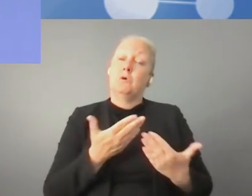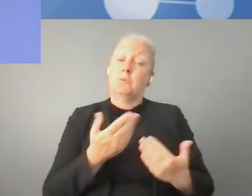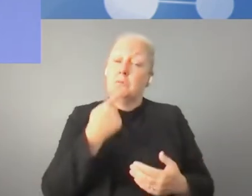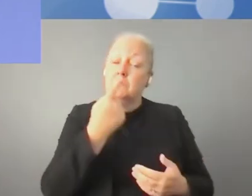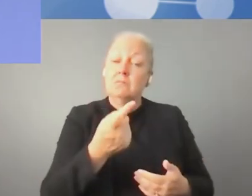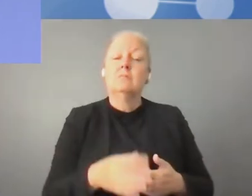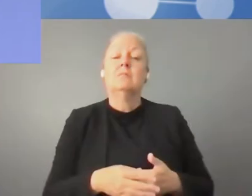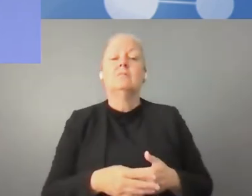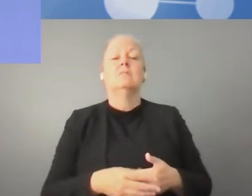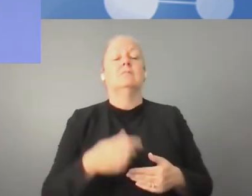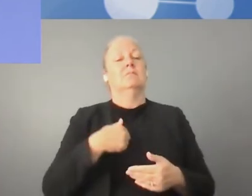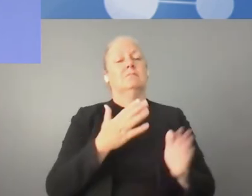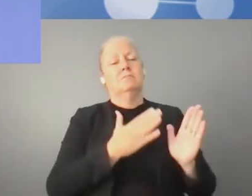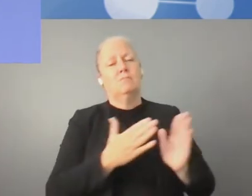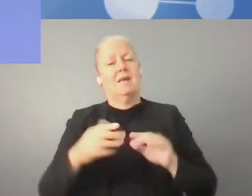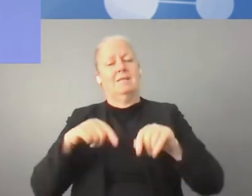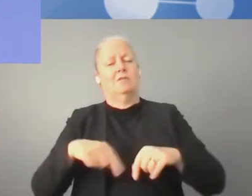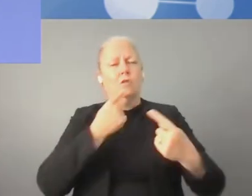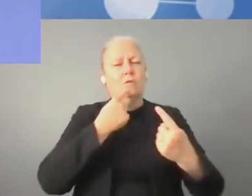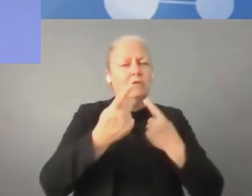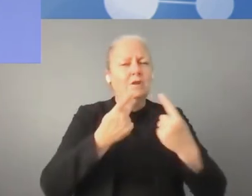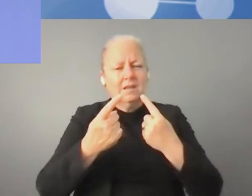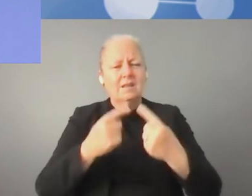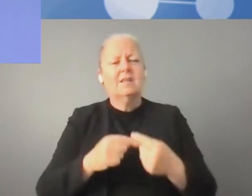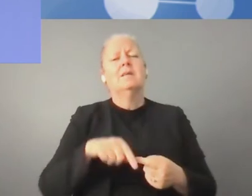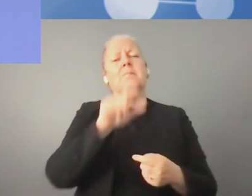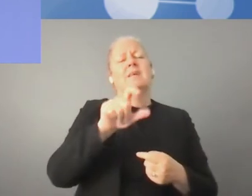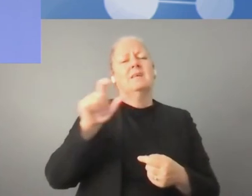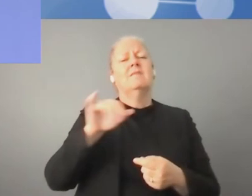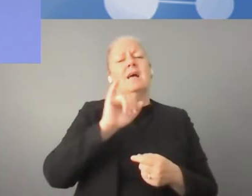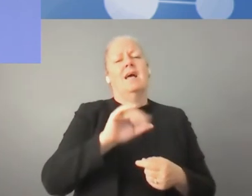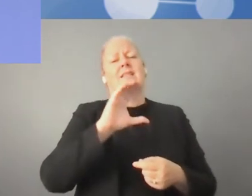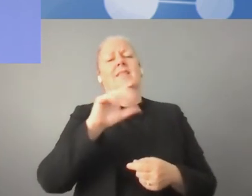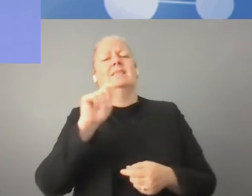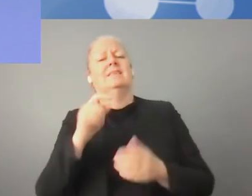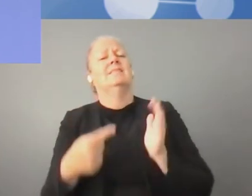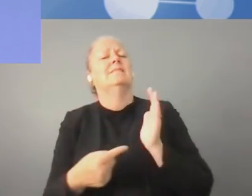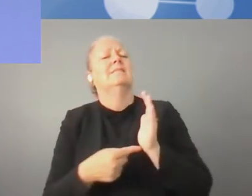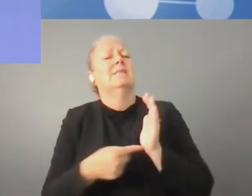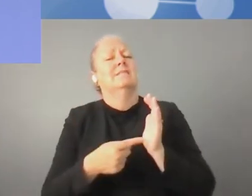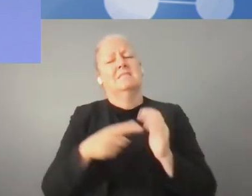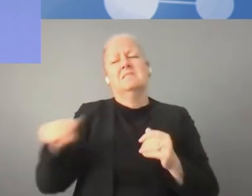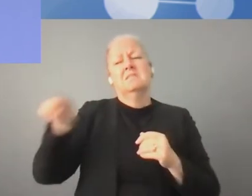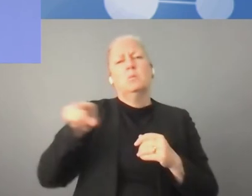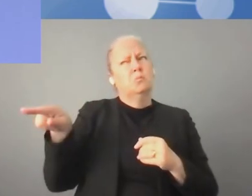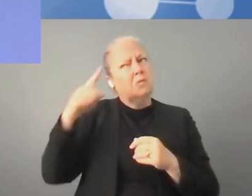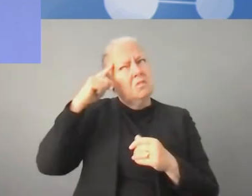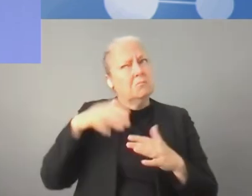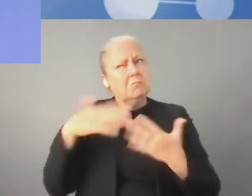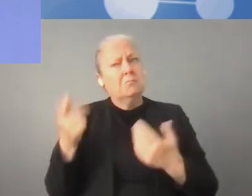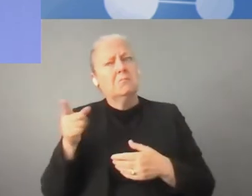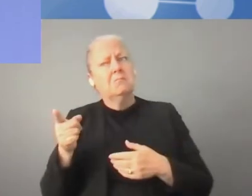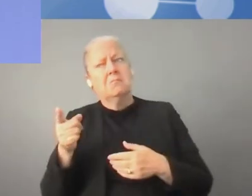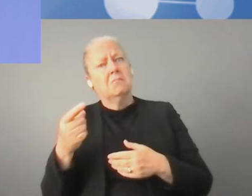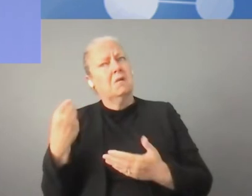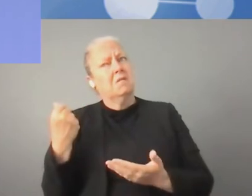府的治理之下进行的。如果我们谈融资的问题，那